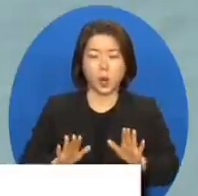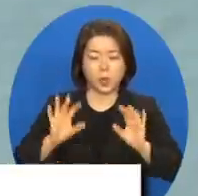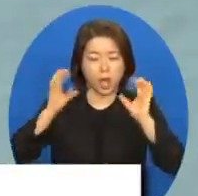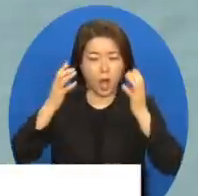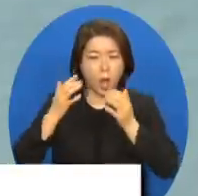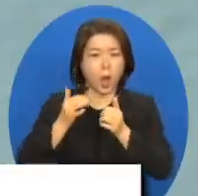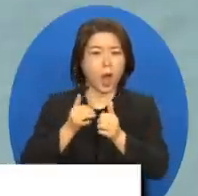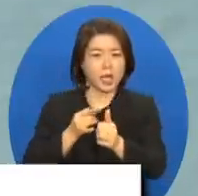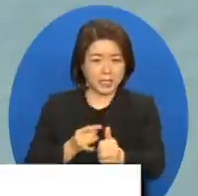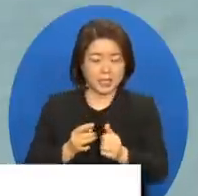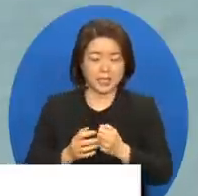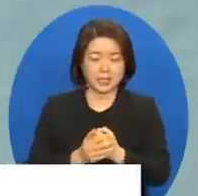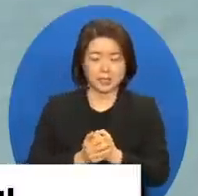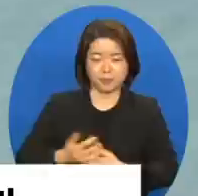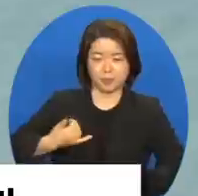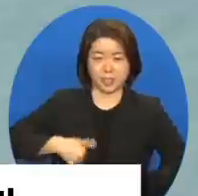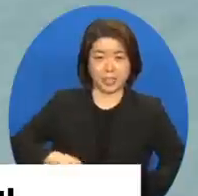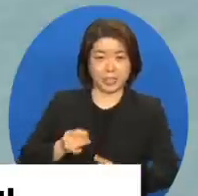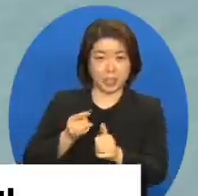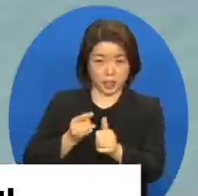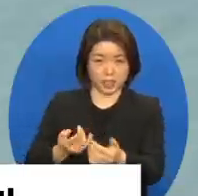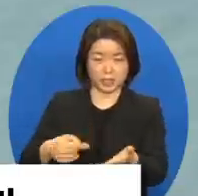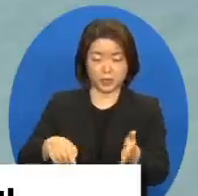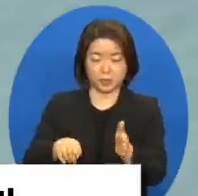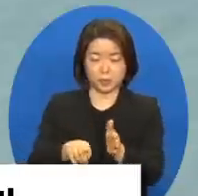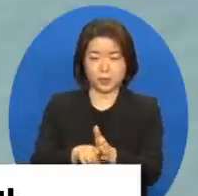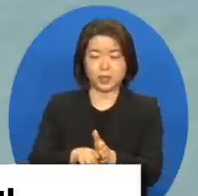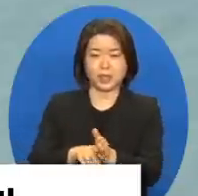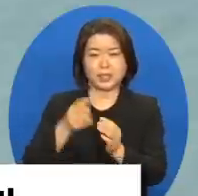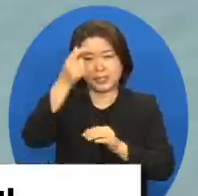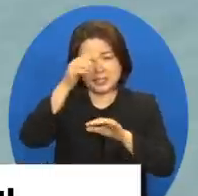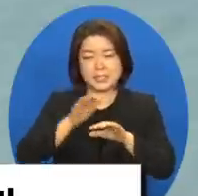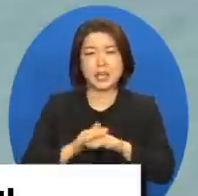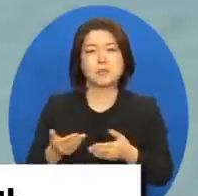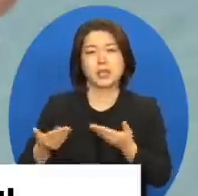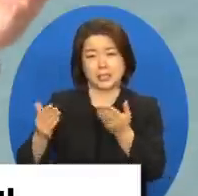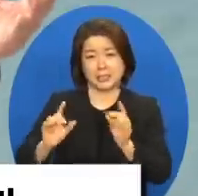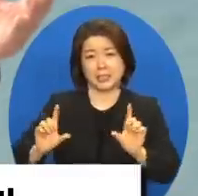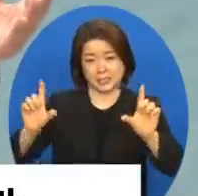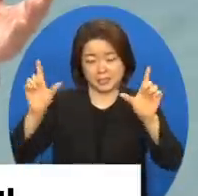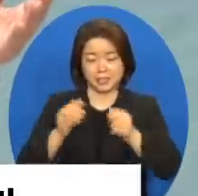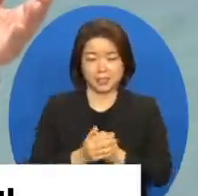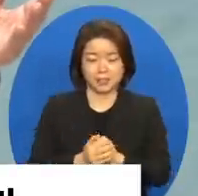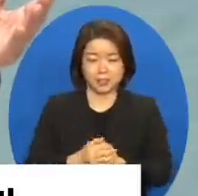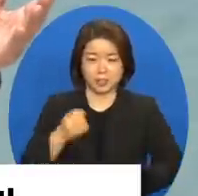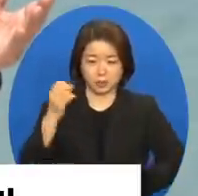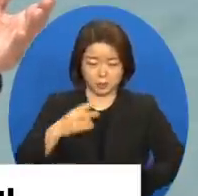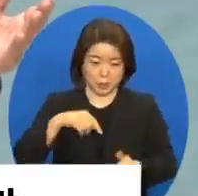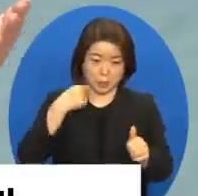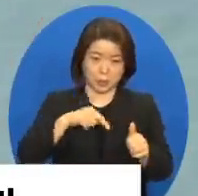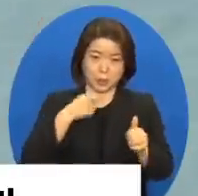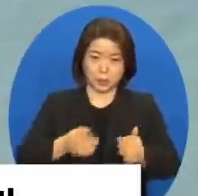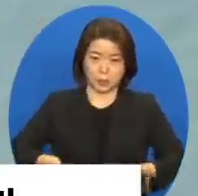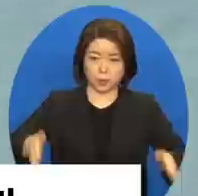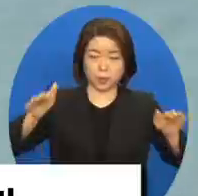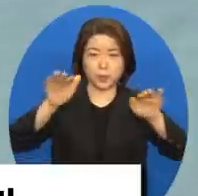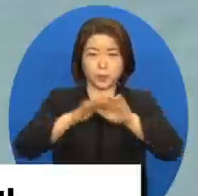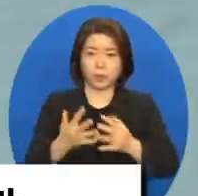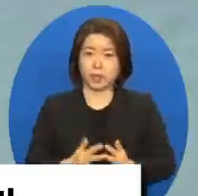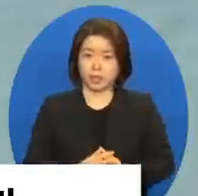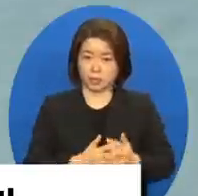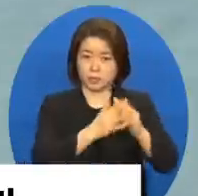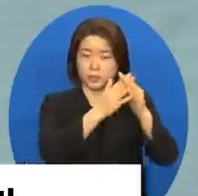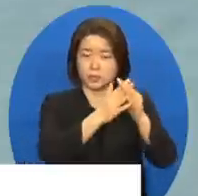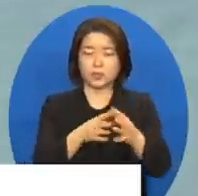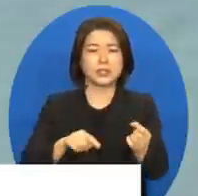대상으로 자녀들을 위한 예배이기도 한데 교육관 건축이 또 의미가 있는